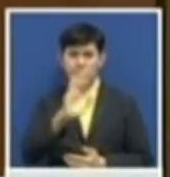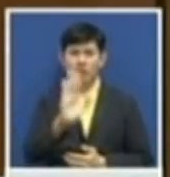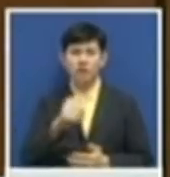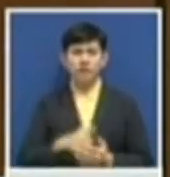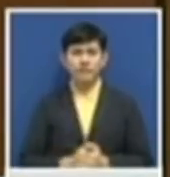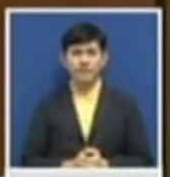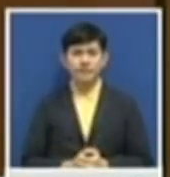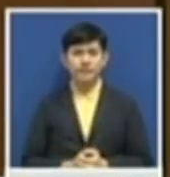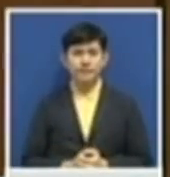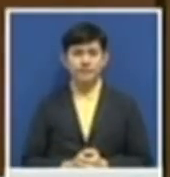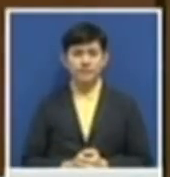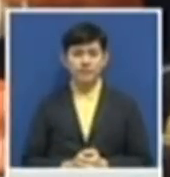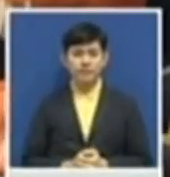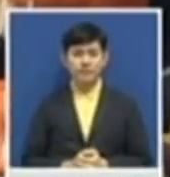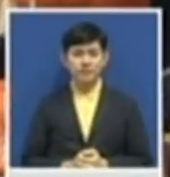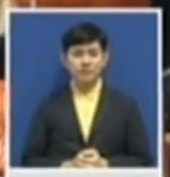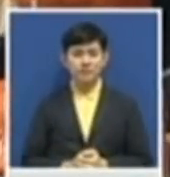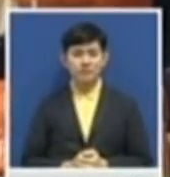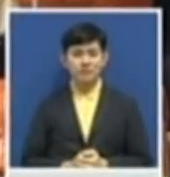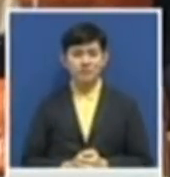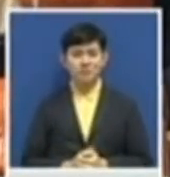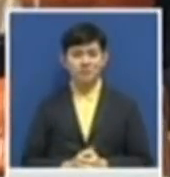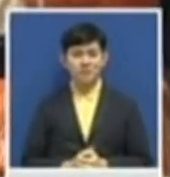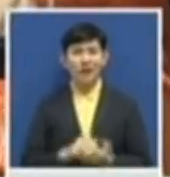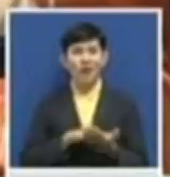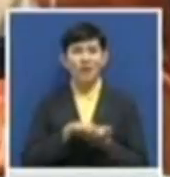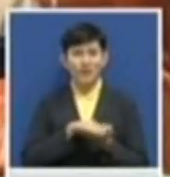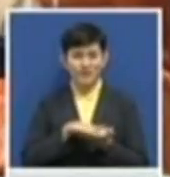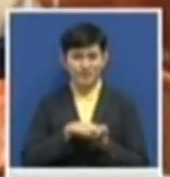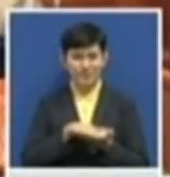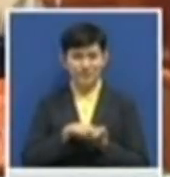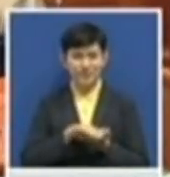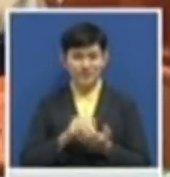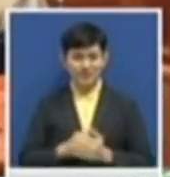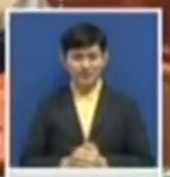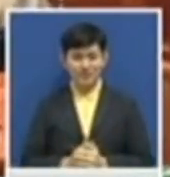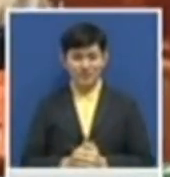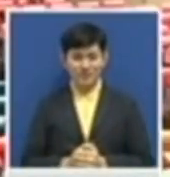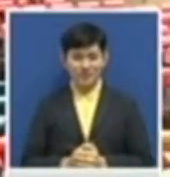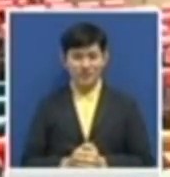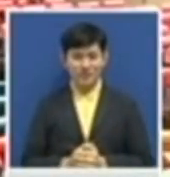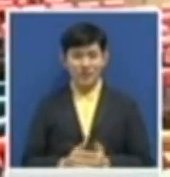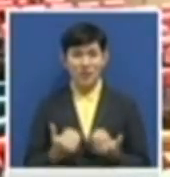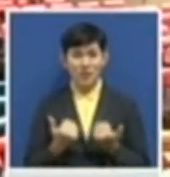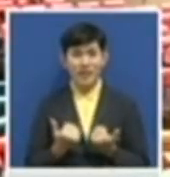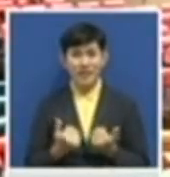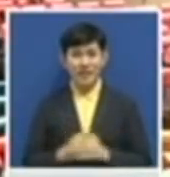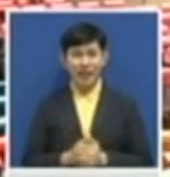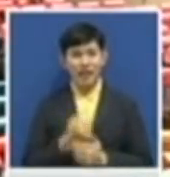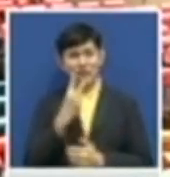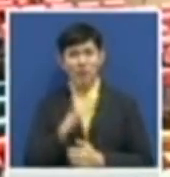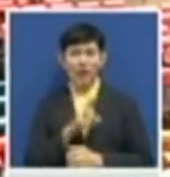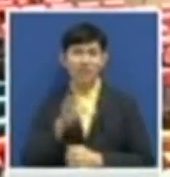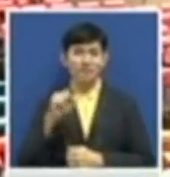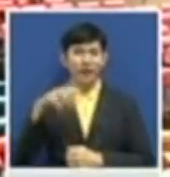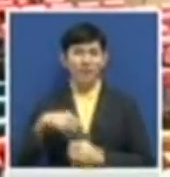เลขการเจริญเติบโตทางเศรษฐกิจไม่ดีนั้นมันไม่ใช่เป็นความผิดของท่านนะครับแต่ว่ามันเป็นเพราะว่าเศรษฐกิจไทยเนี่ยฐานมันโตเ